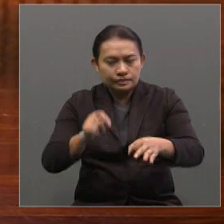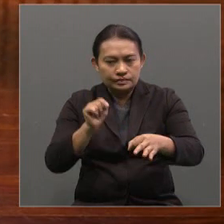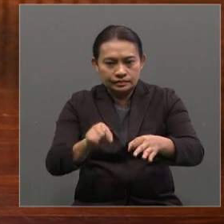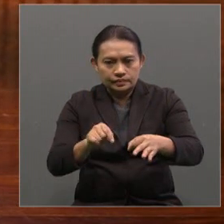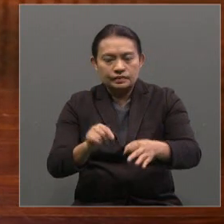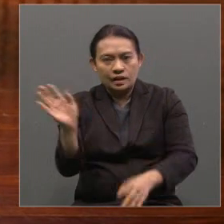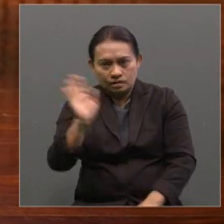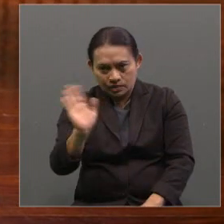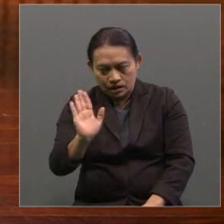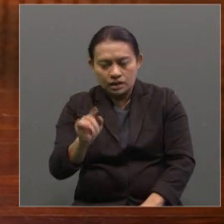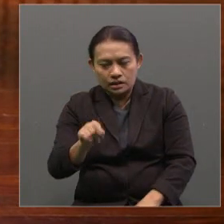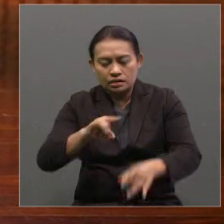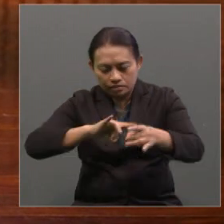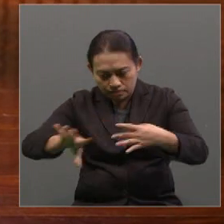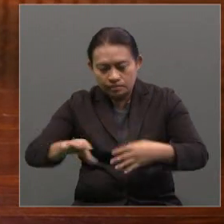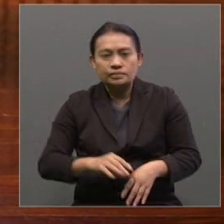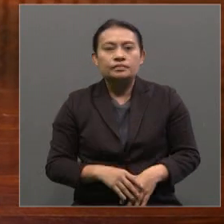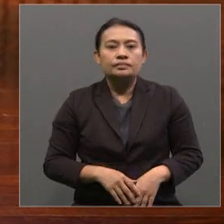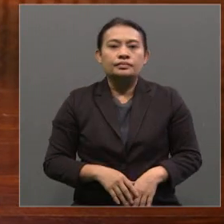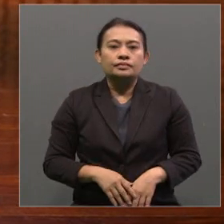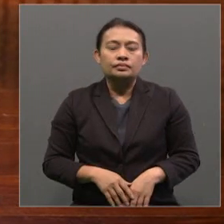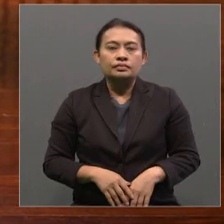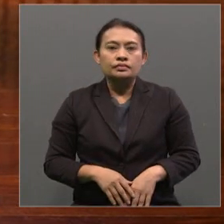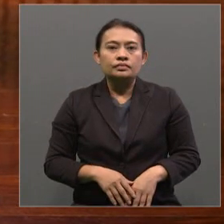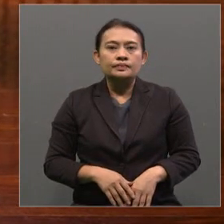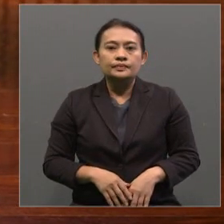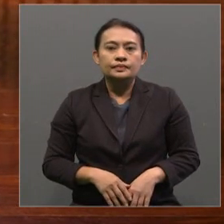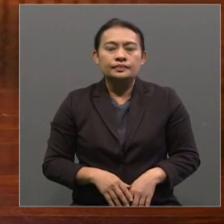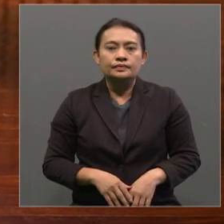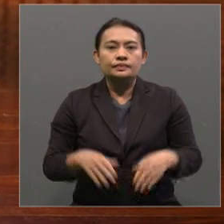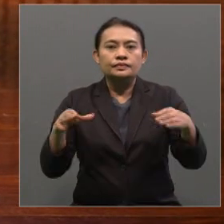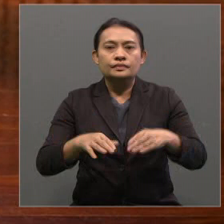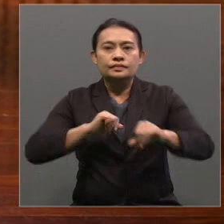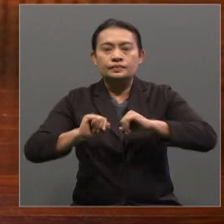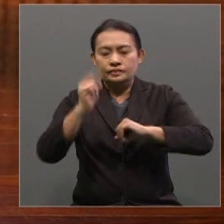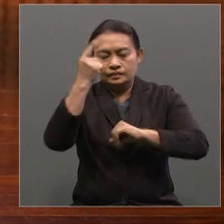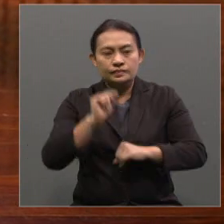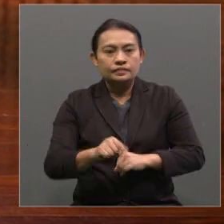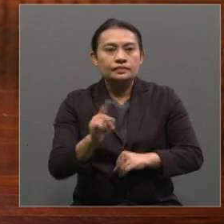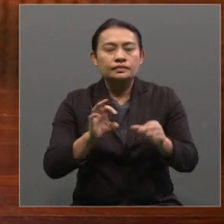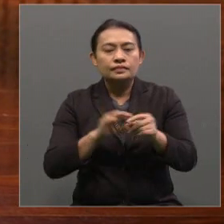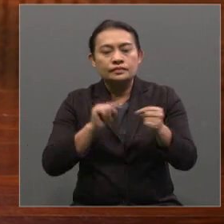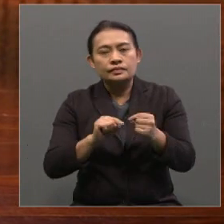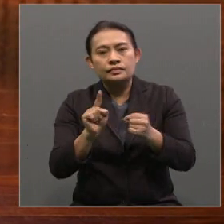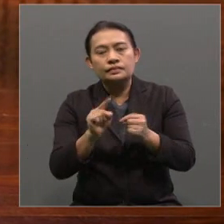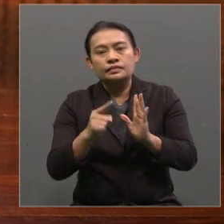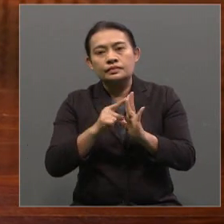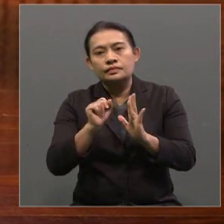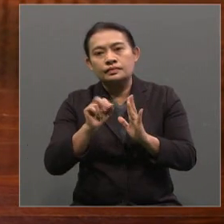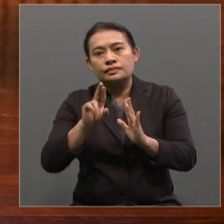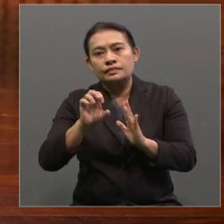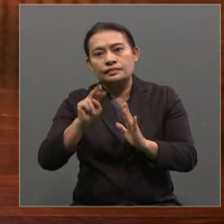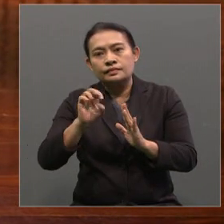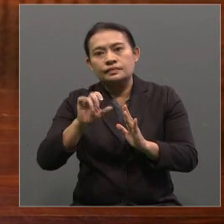ามันก็ไม่แฟร์คนรุ่นใหม่ๆนะ อาจารย์อุดมการณ์ของคนรุ่นใหม่บางคนมองว่าคนรุ่นใหม่แหมเสรีนิยมไปเสียหมดคนรุ่นใหม่